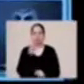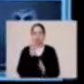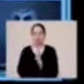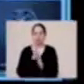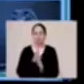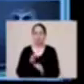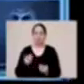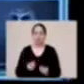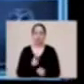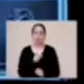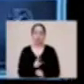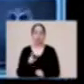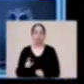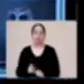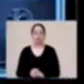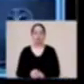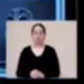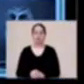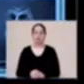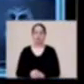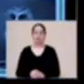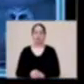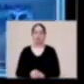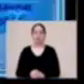природе и в жизни человека.